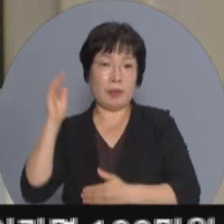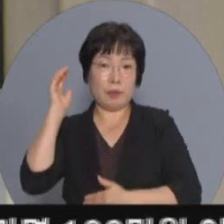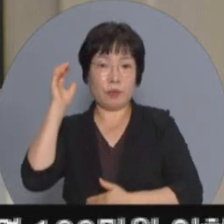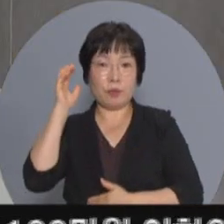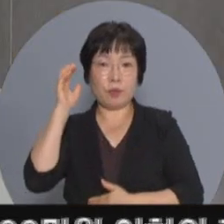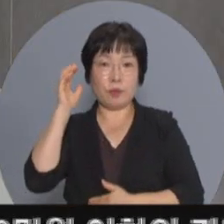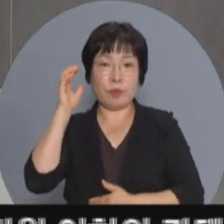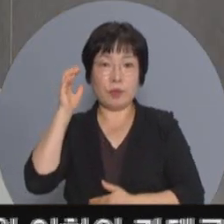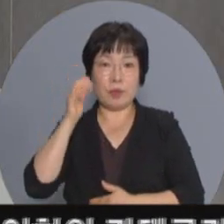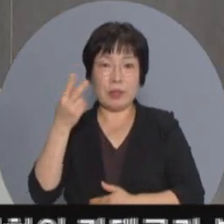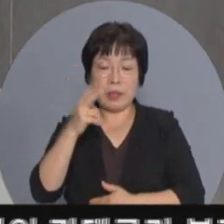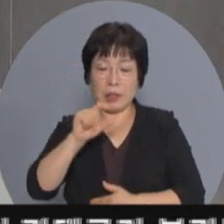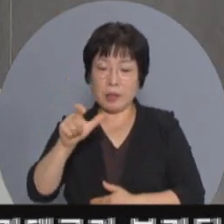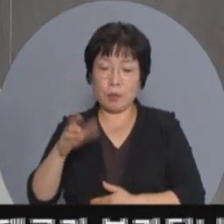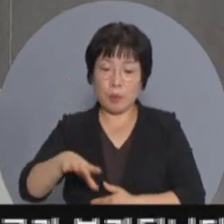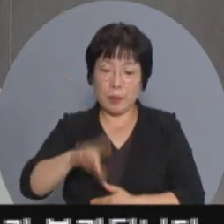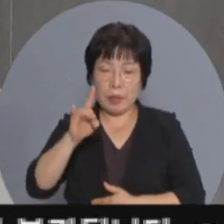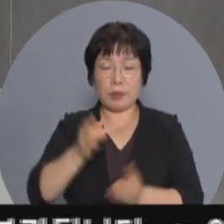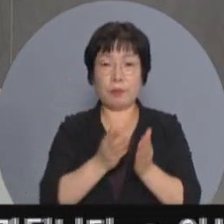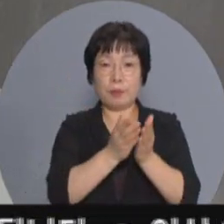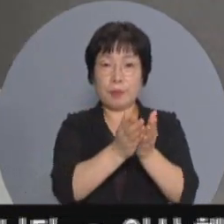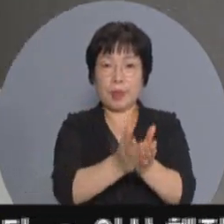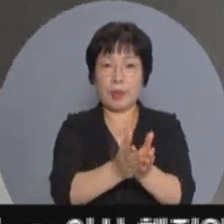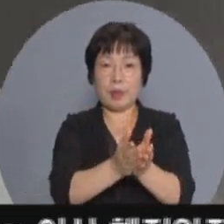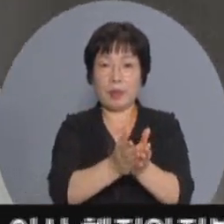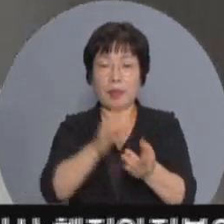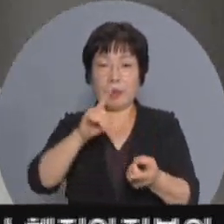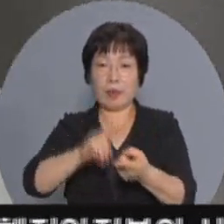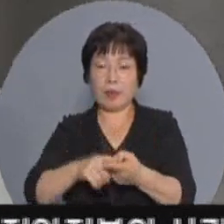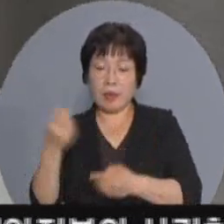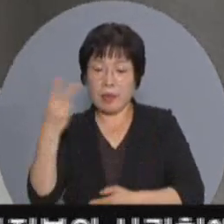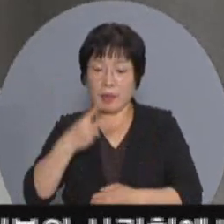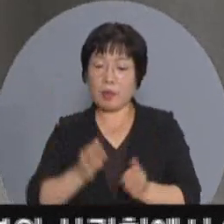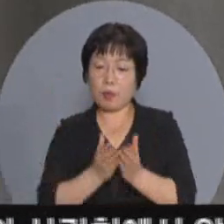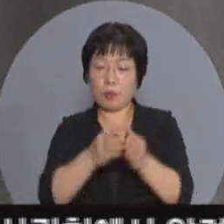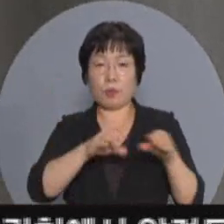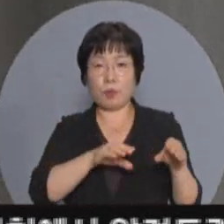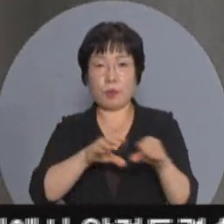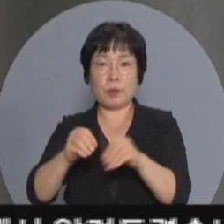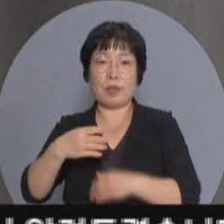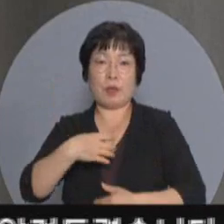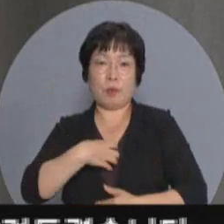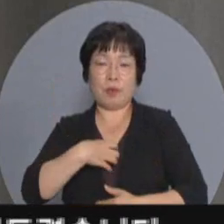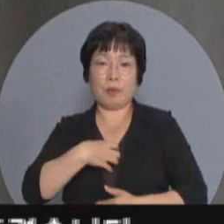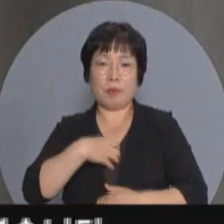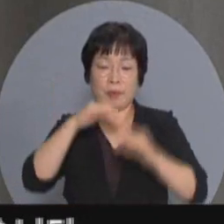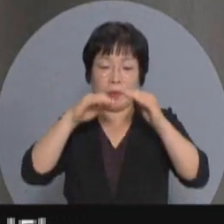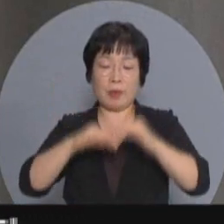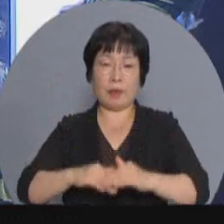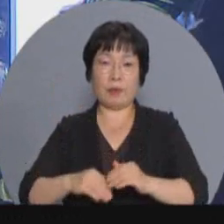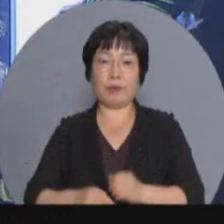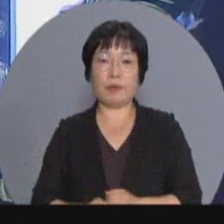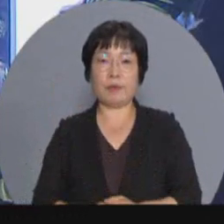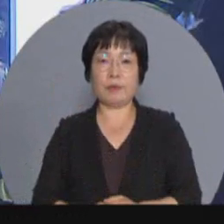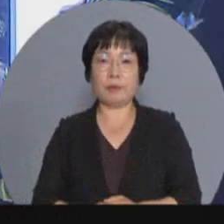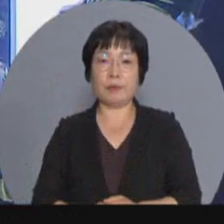있어 2015년 재취항한 여수 제주 간 항로가 다시 중단될 위기에 놓이게 됐다는 분석입니다.